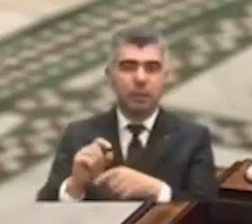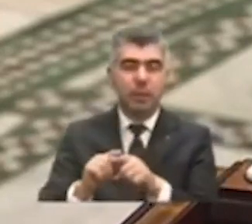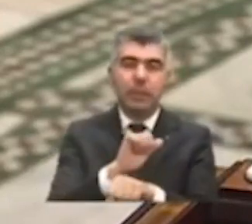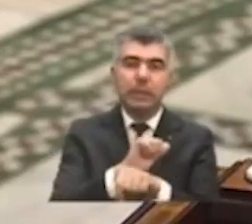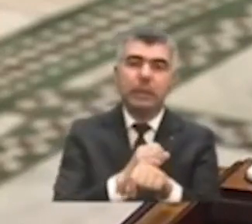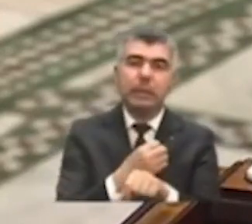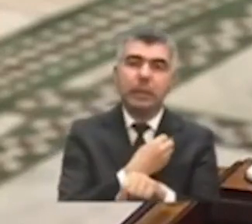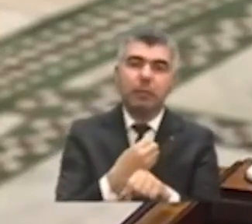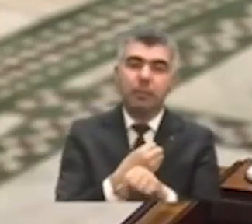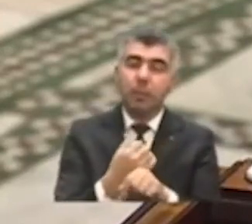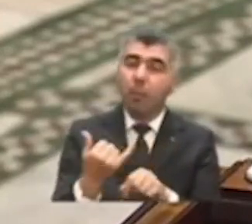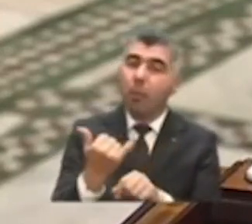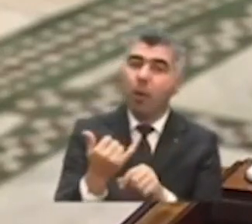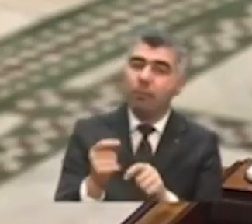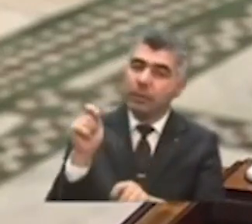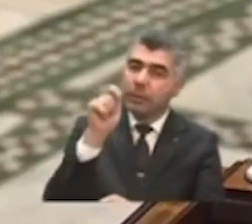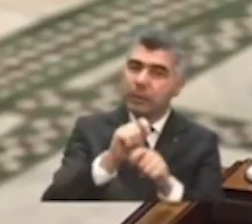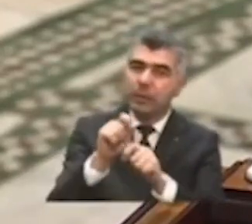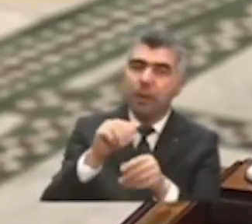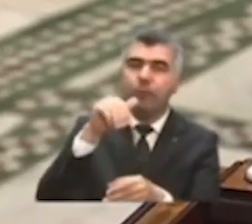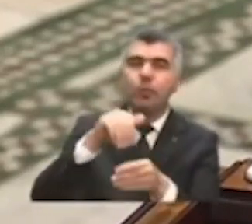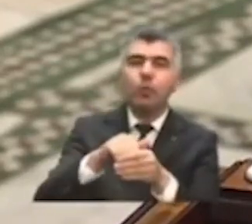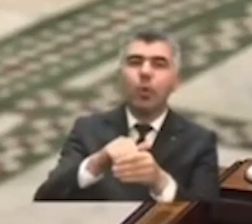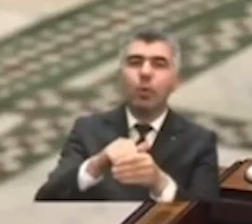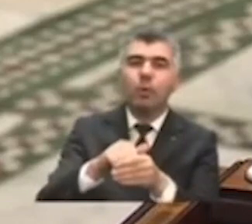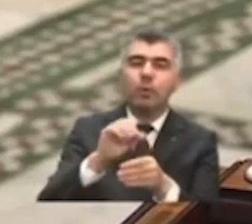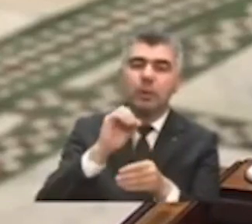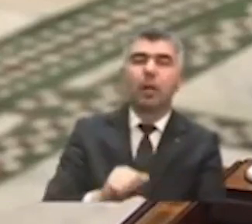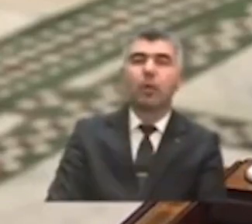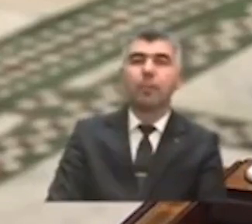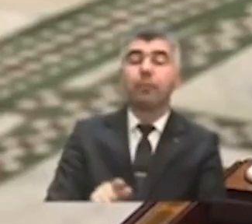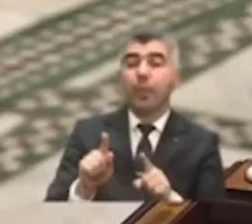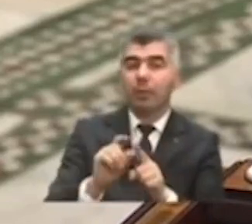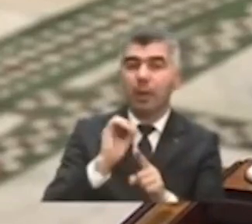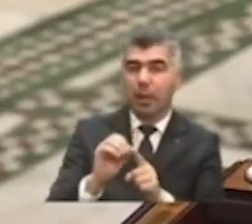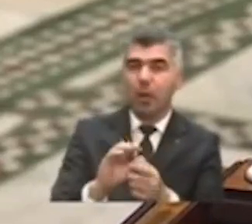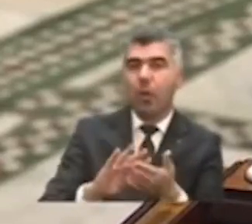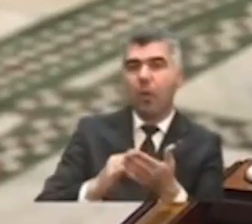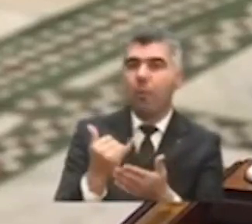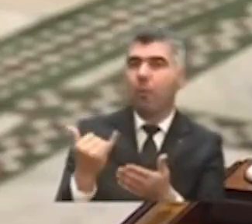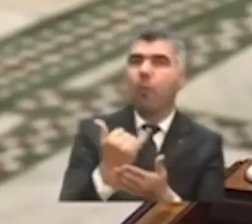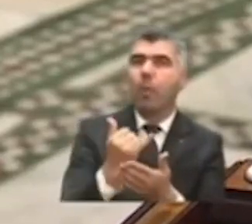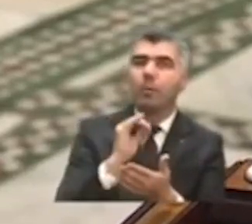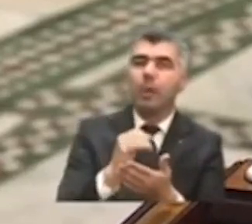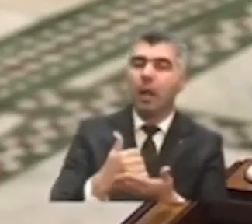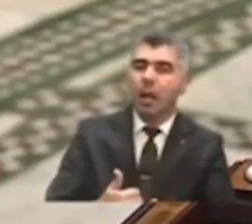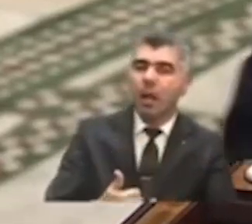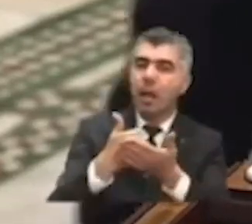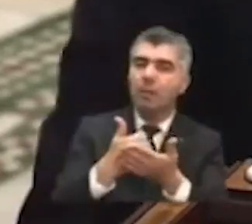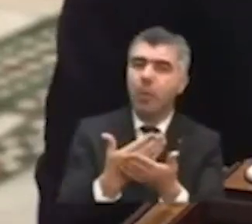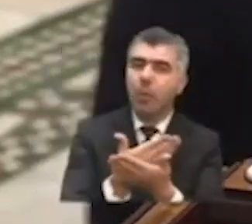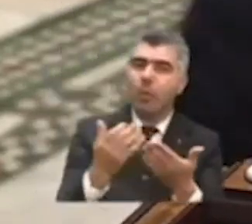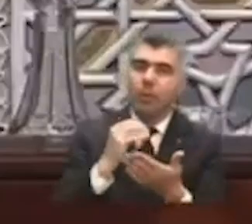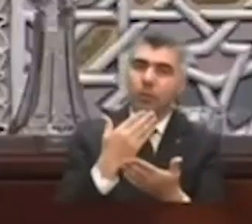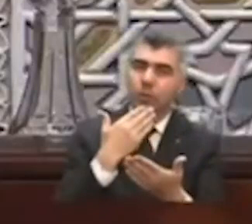كانتش المساهمات. اذا اللي كاين عنده الاستهداف استهدفوا وحطوا في واحد الصنف خصو يبقى في ذاك الصنف باش يمكننا نعيشوا هذه التغطيه الصحيه.